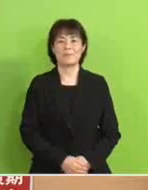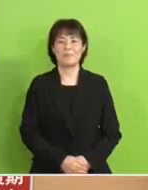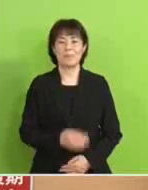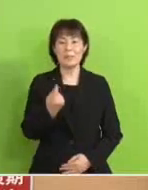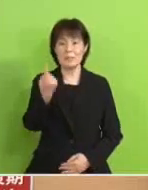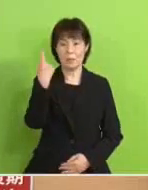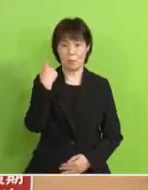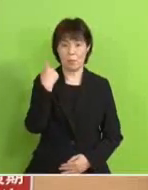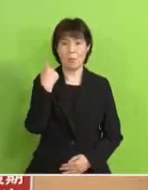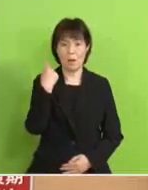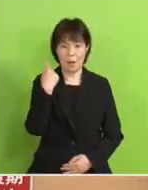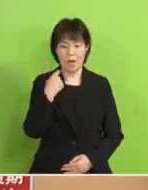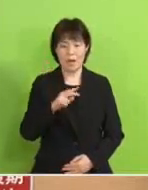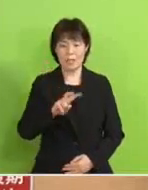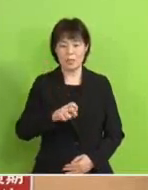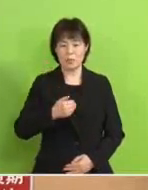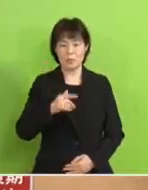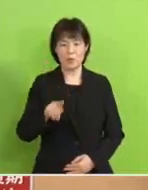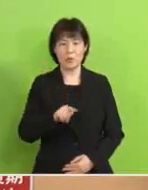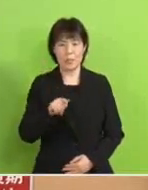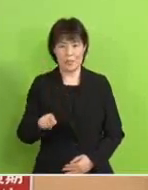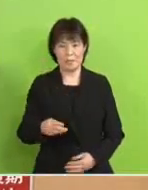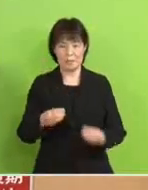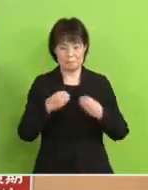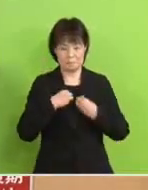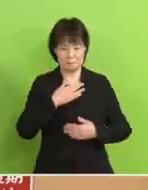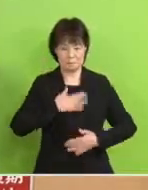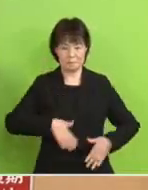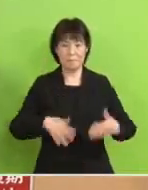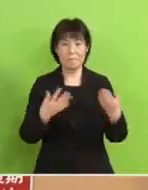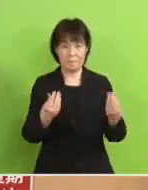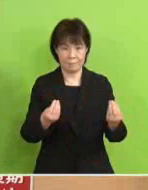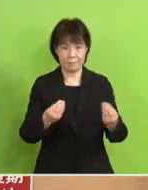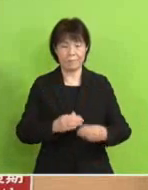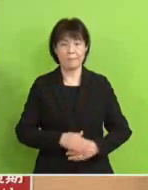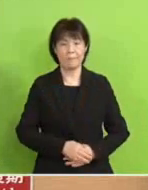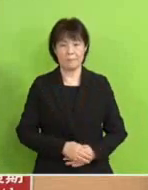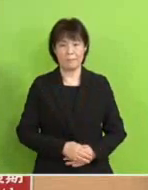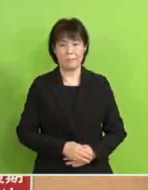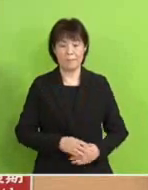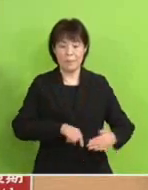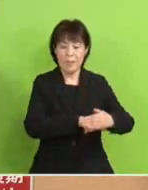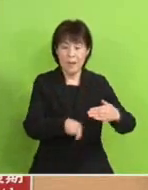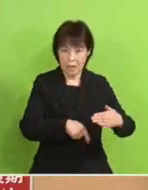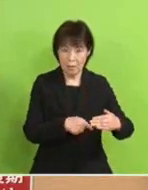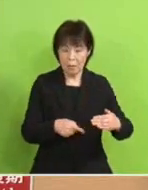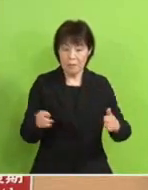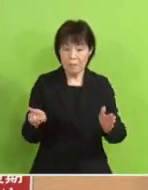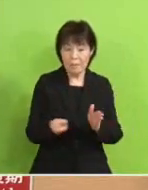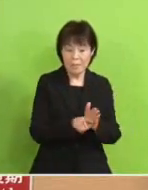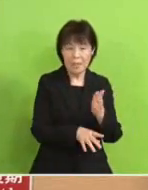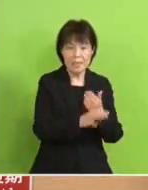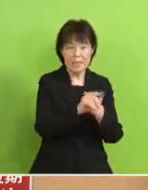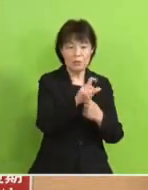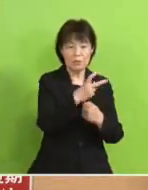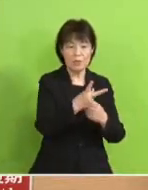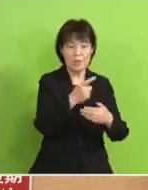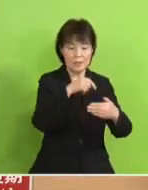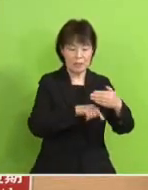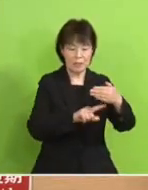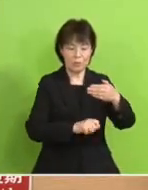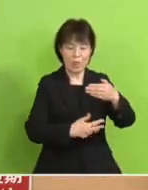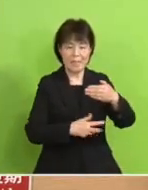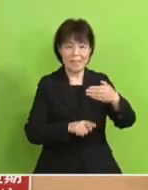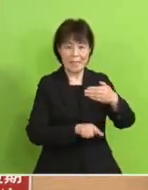はい、昨日は29名の陽性者が確認されています。内訳は既存12事例で